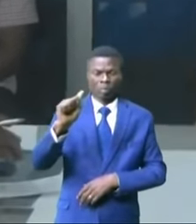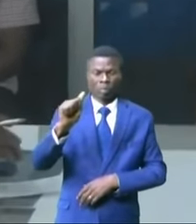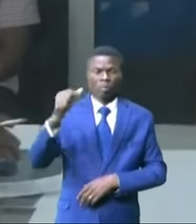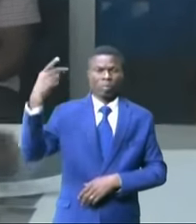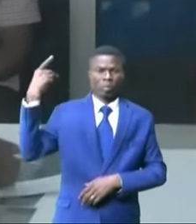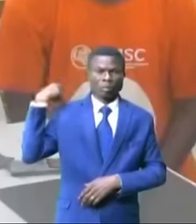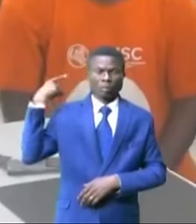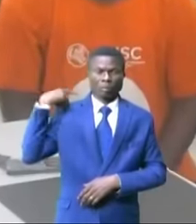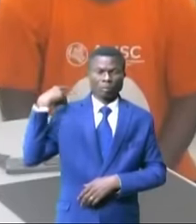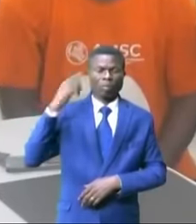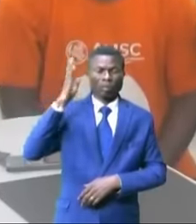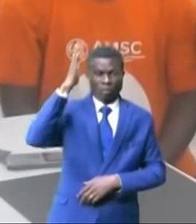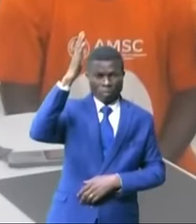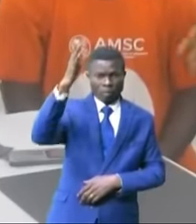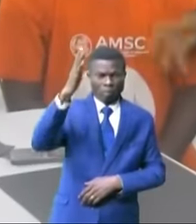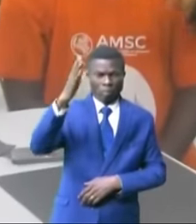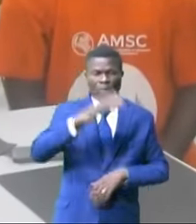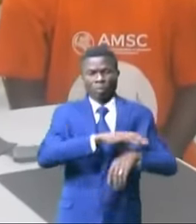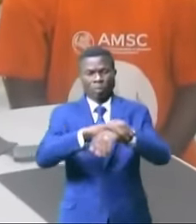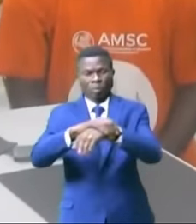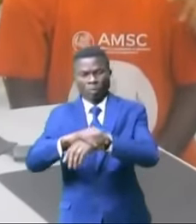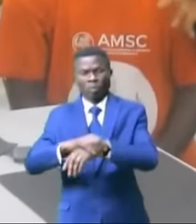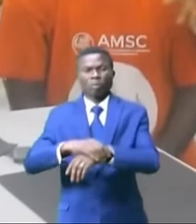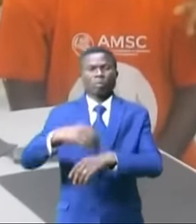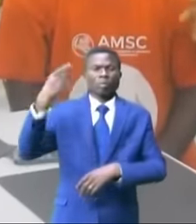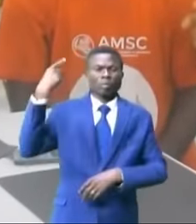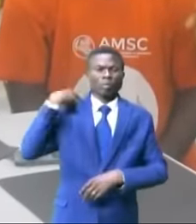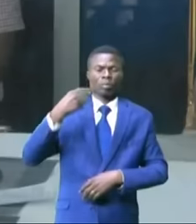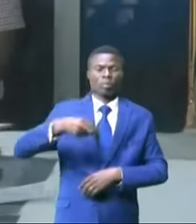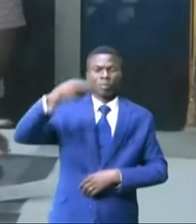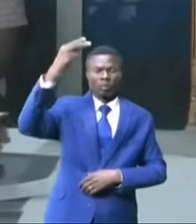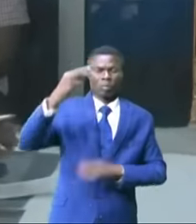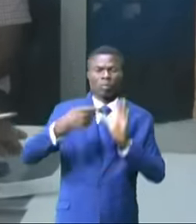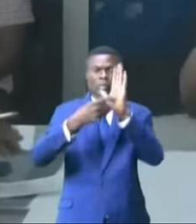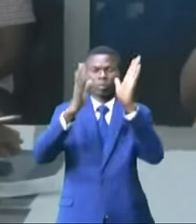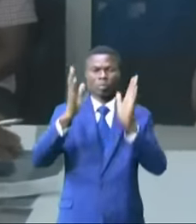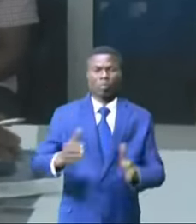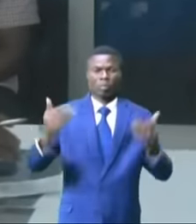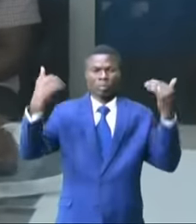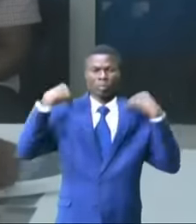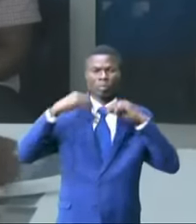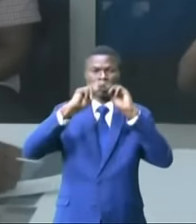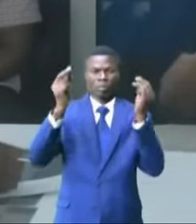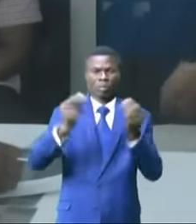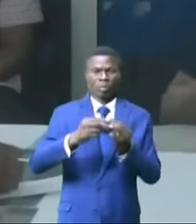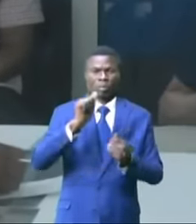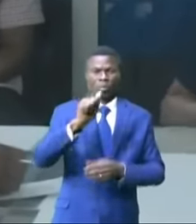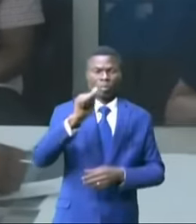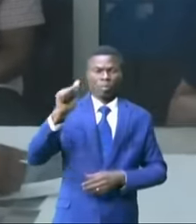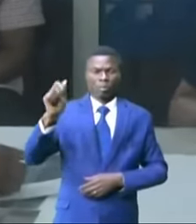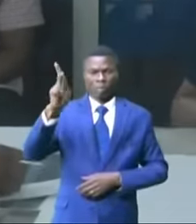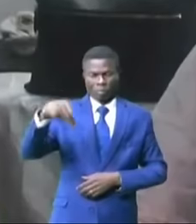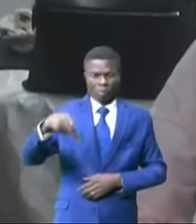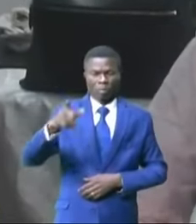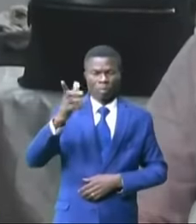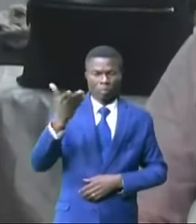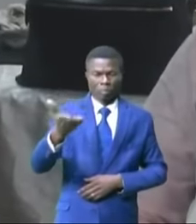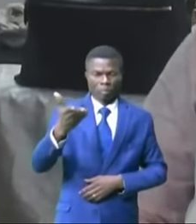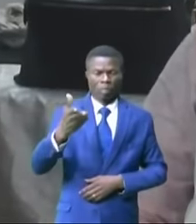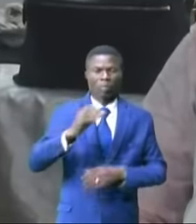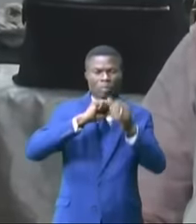élus étaient conduits par le notable Robert Nyonzo. Les hauts représentants de l'autorité morale de l'AAP Tony Kankou-Chikou